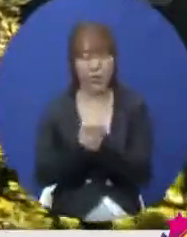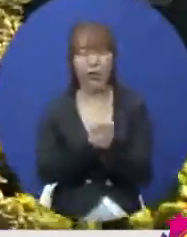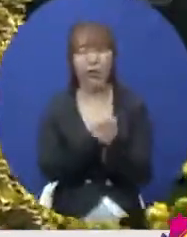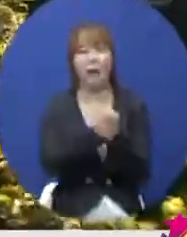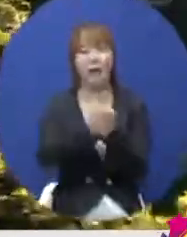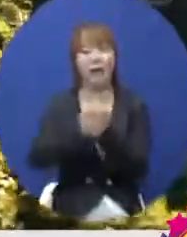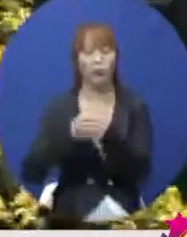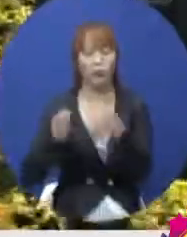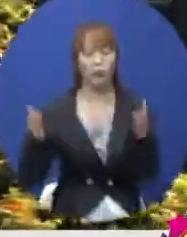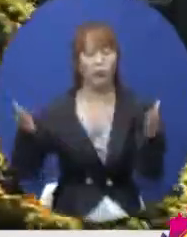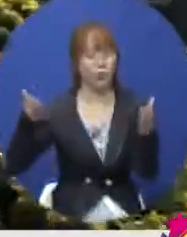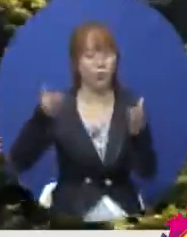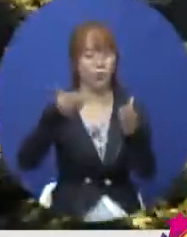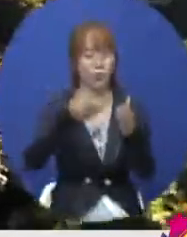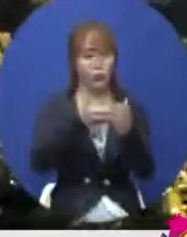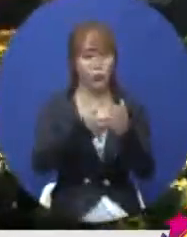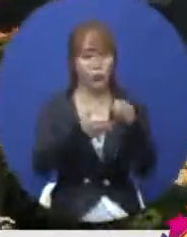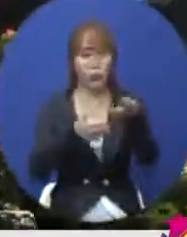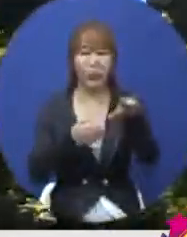정든 항